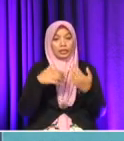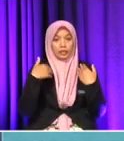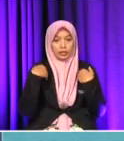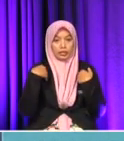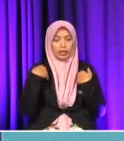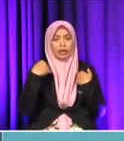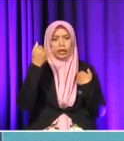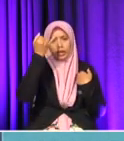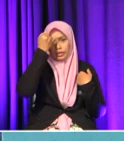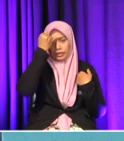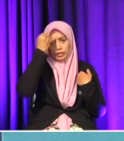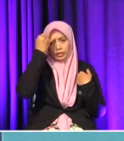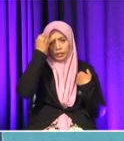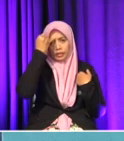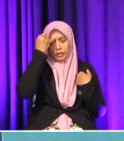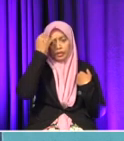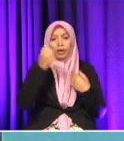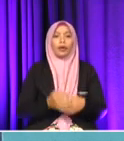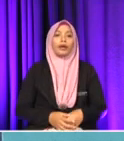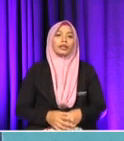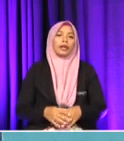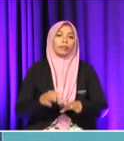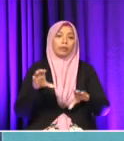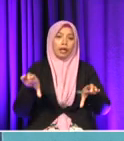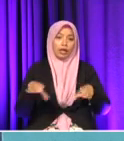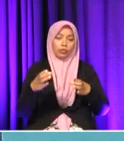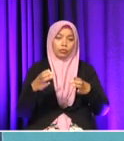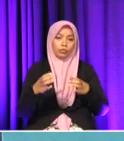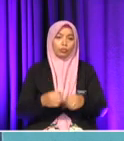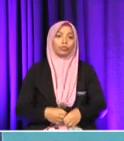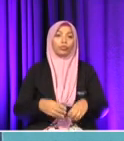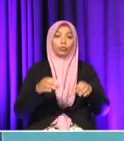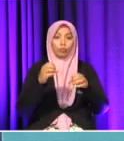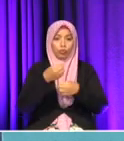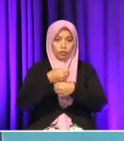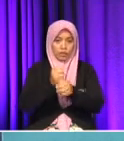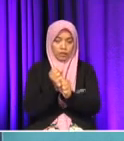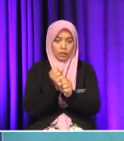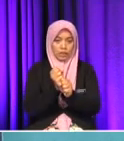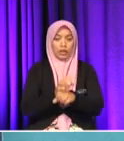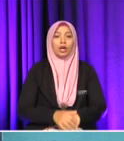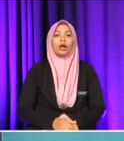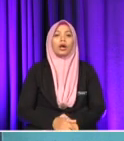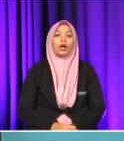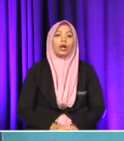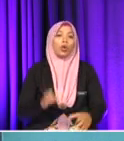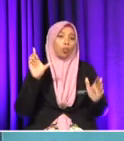berlaku semasa kita mari ke bentuk logo untuk sebuah Identity baiklah kita lihat